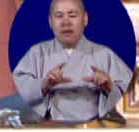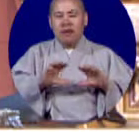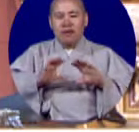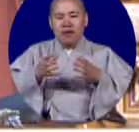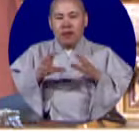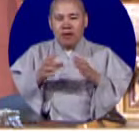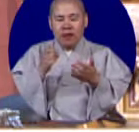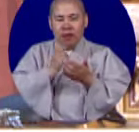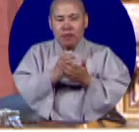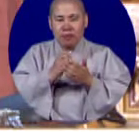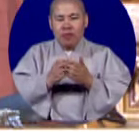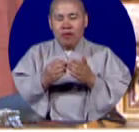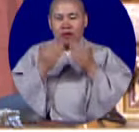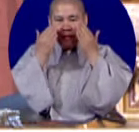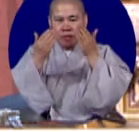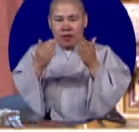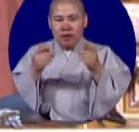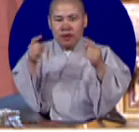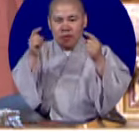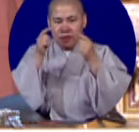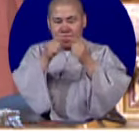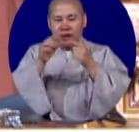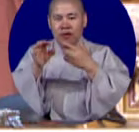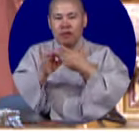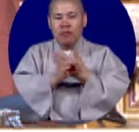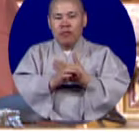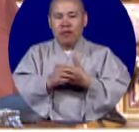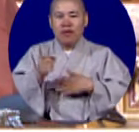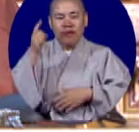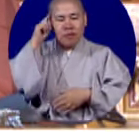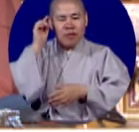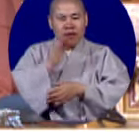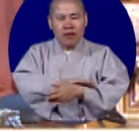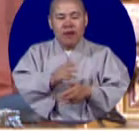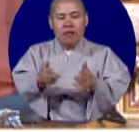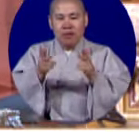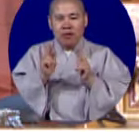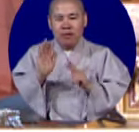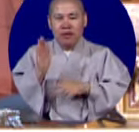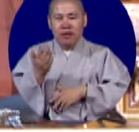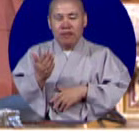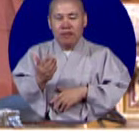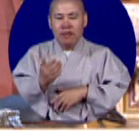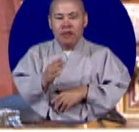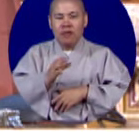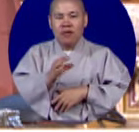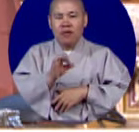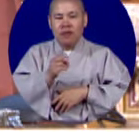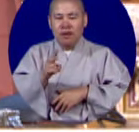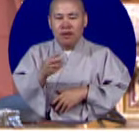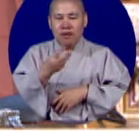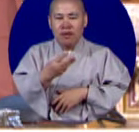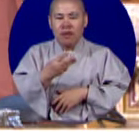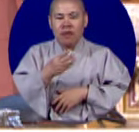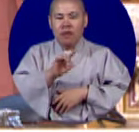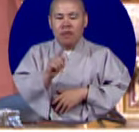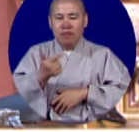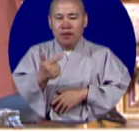환하게 통달하면 그걸 반야바라밀이라고 합니다. 그래서 이제 열반경 같은 데는 그 세간만법을